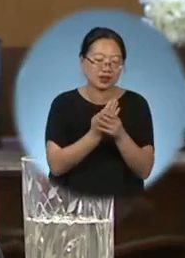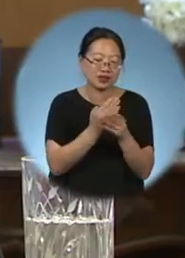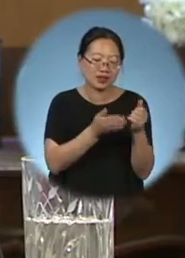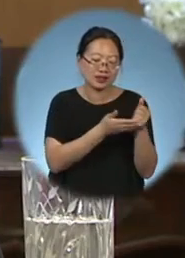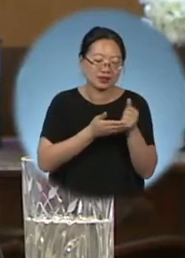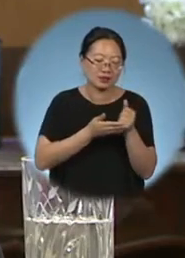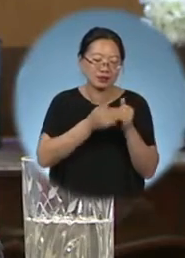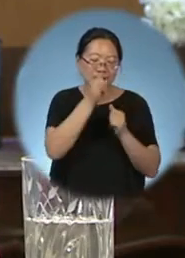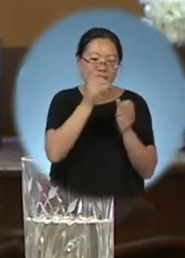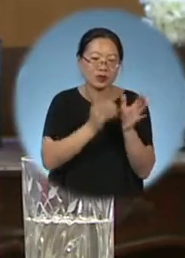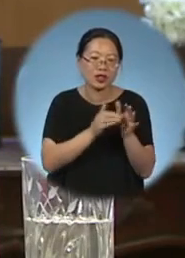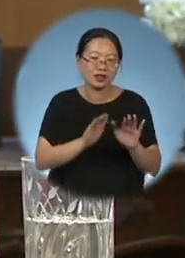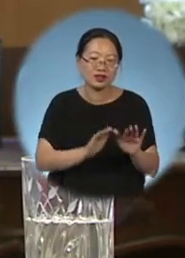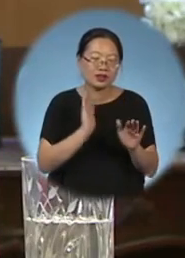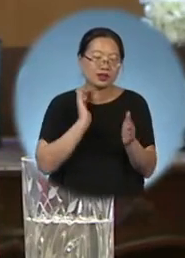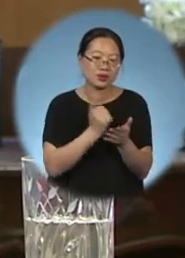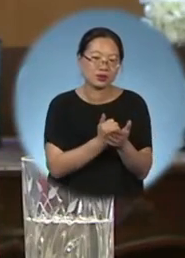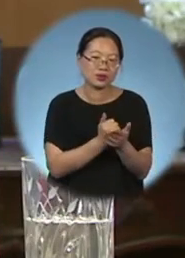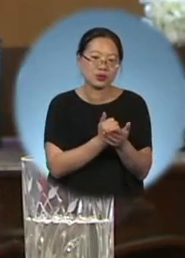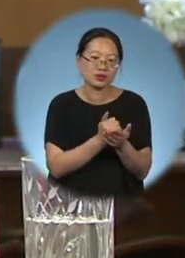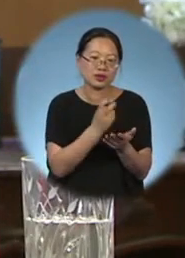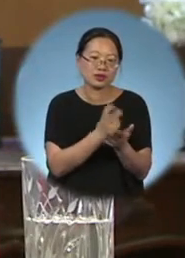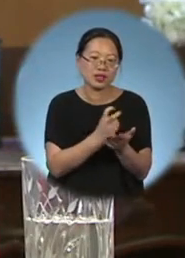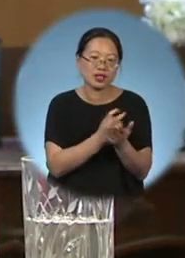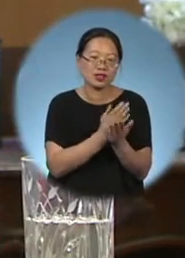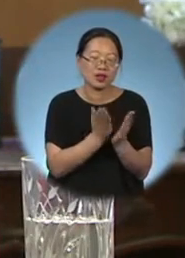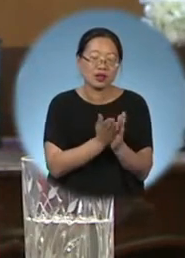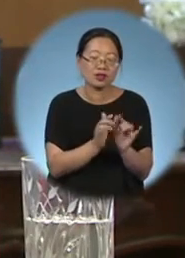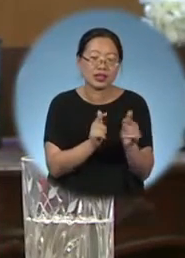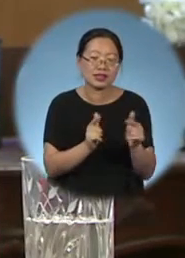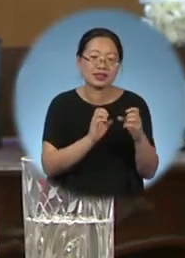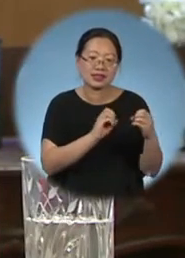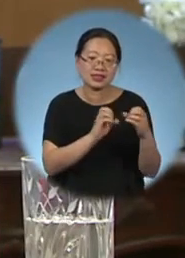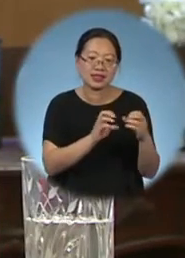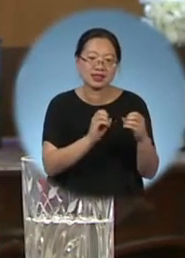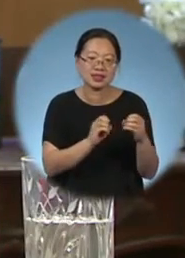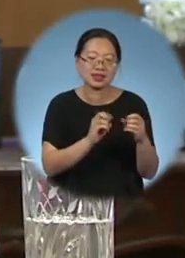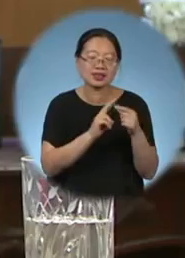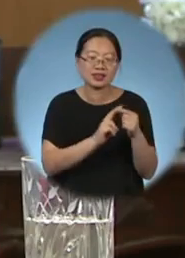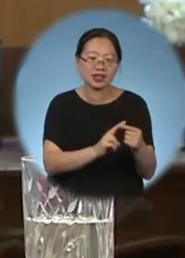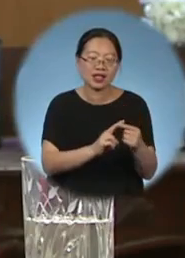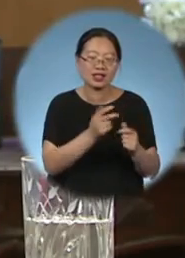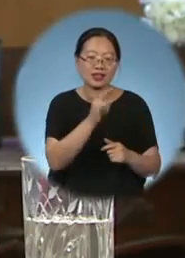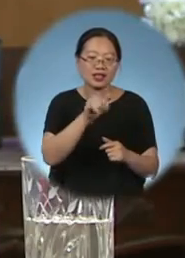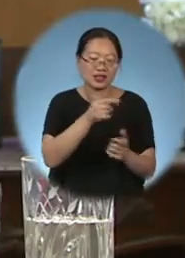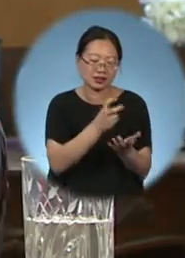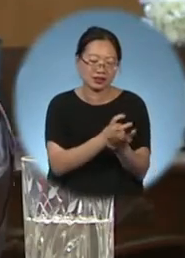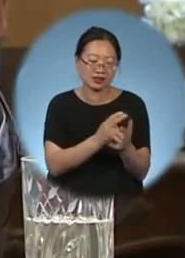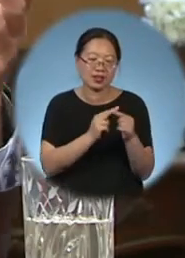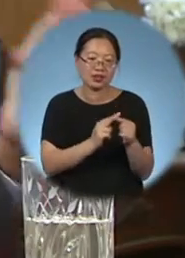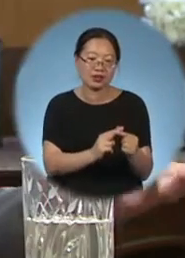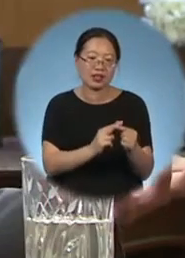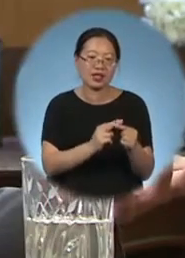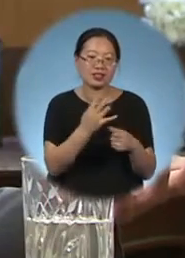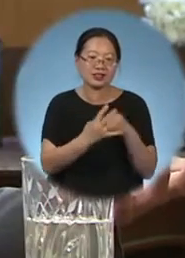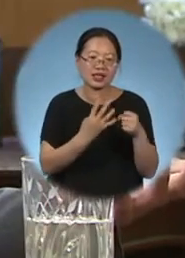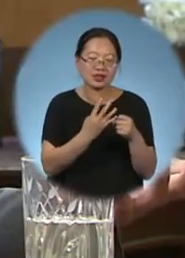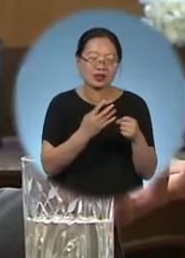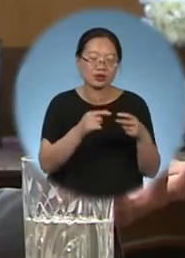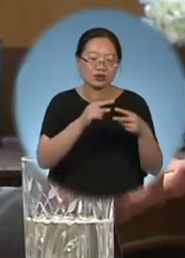거고 현행 대통령제의 뭐 이런저런 이야기들 그다음에 내각제 또 4년